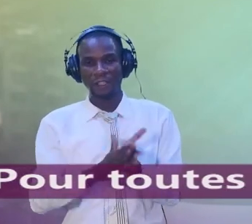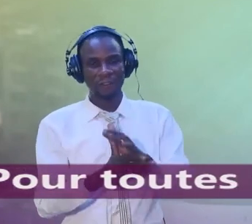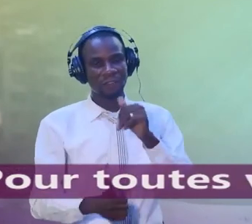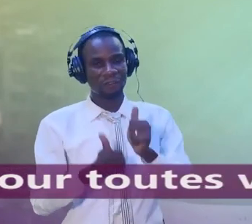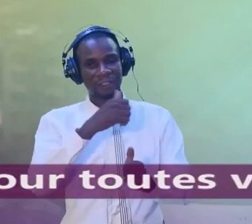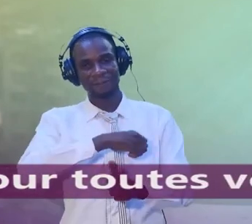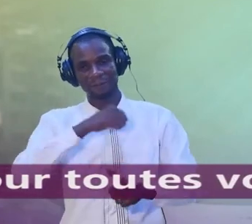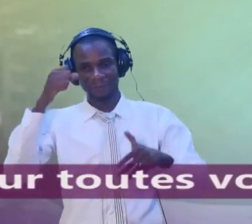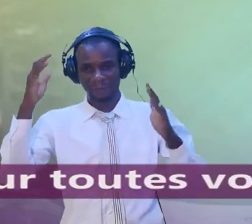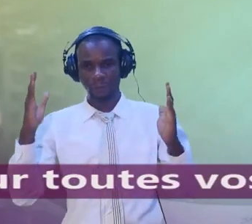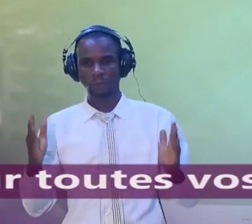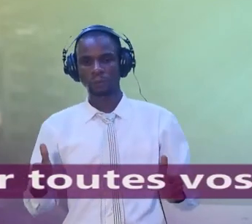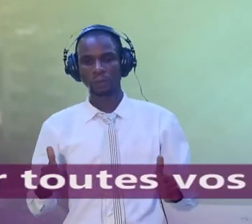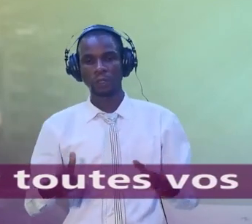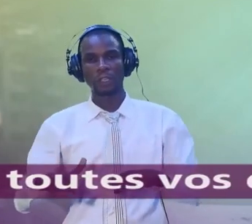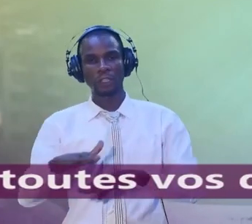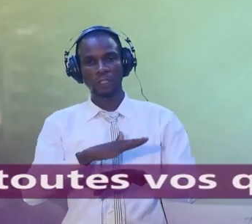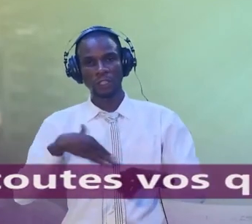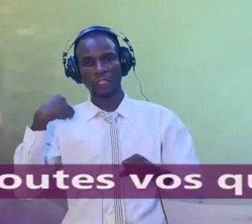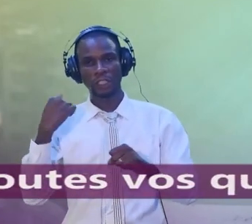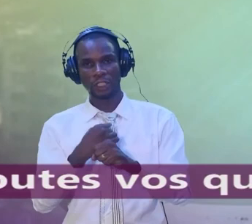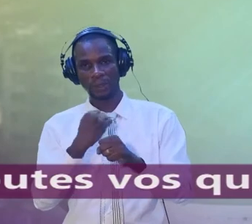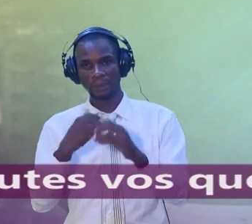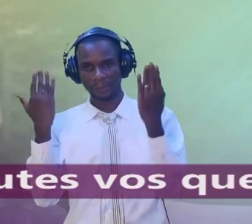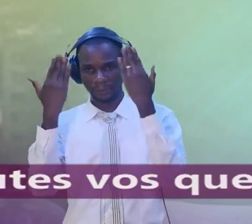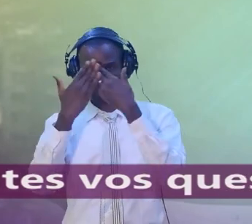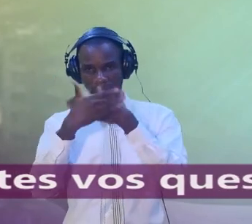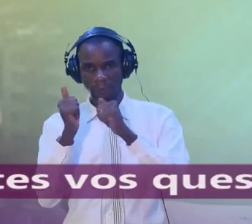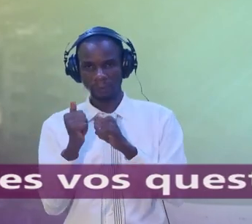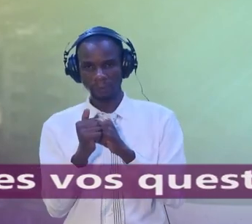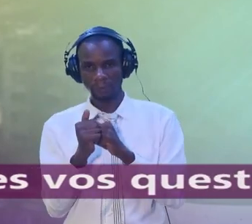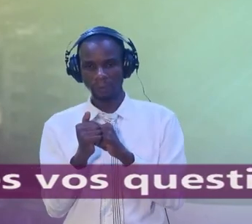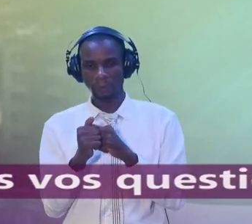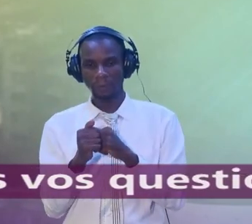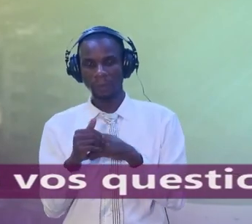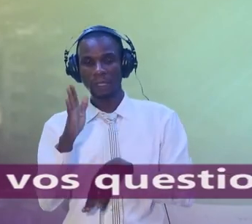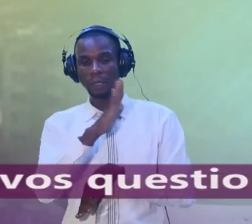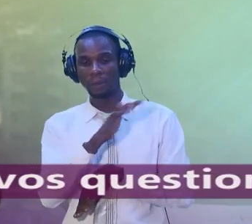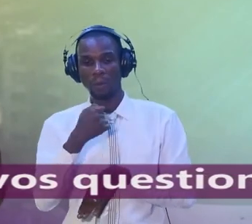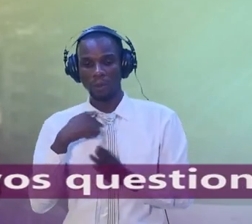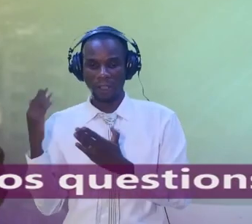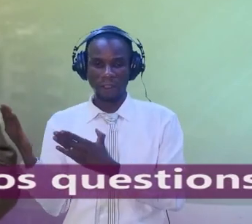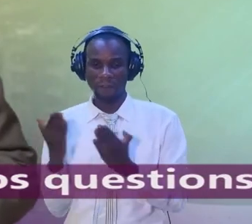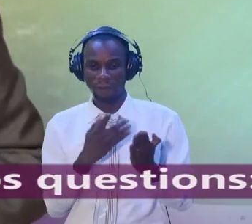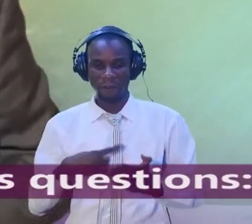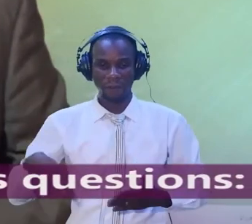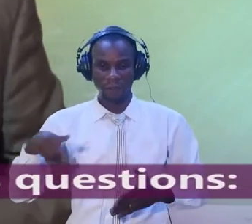naye, utakuwa mshindi zaidi ya kushinda. Utashinda nguvu za giza.